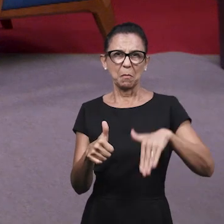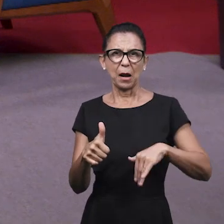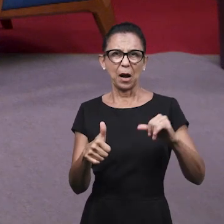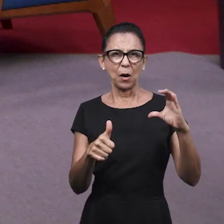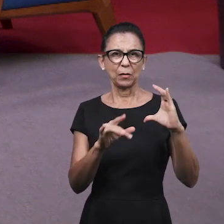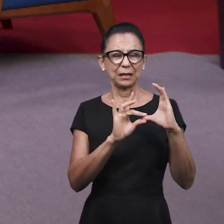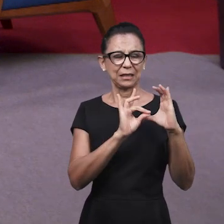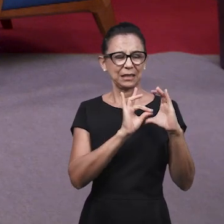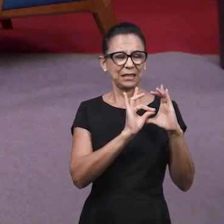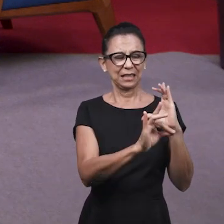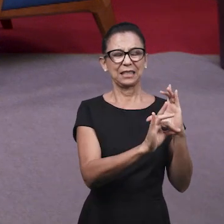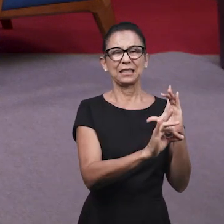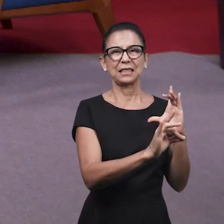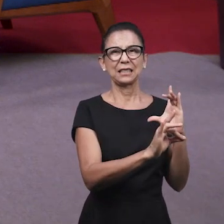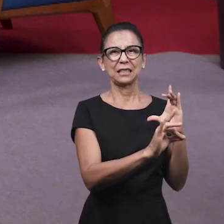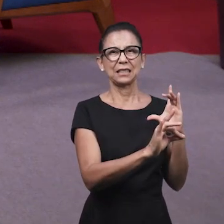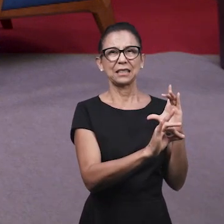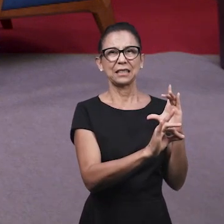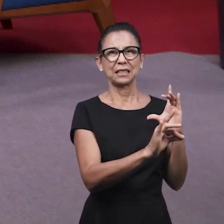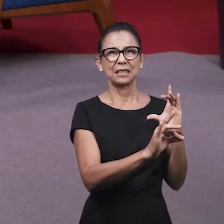opération